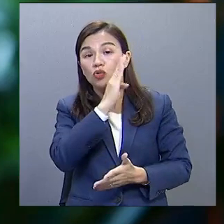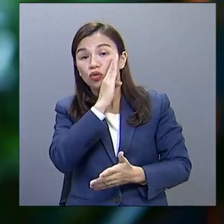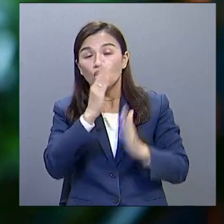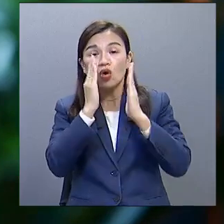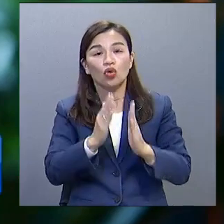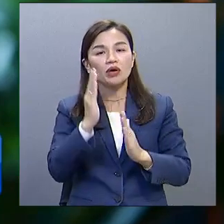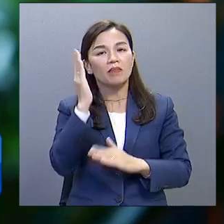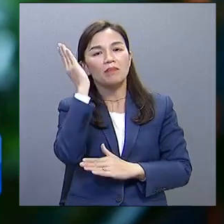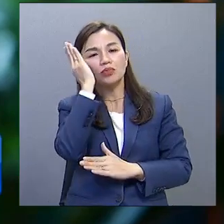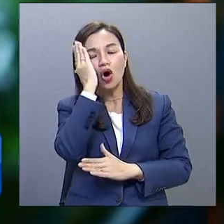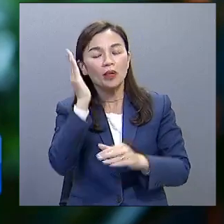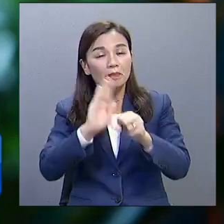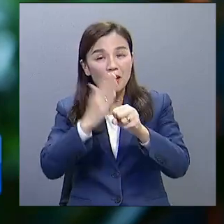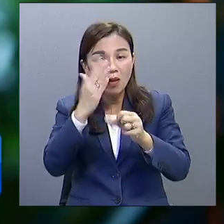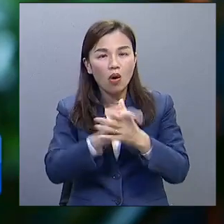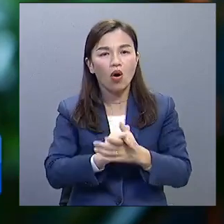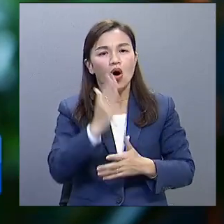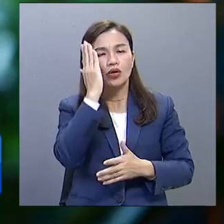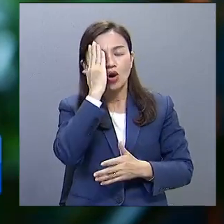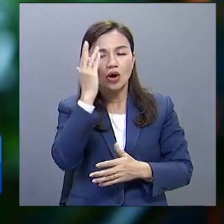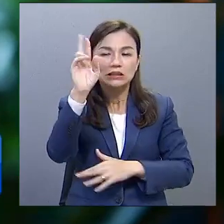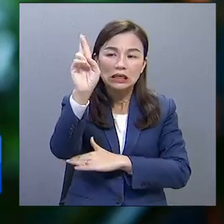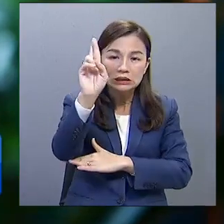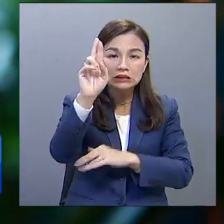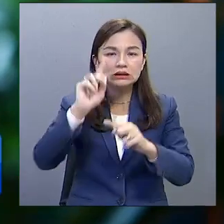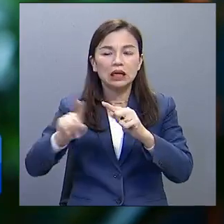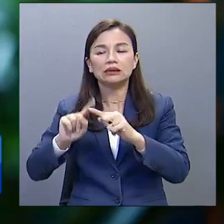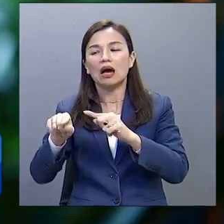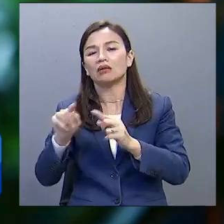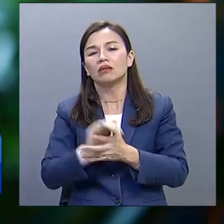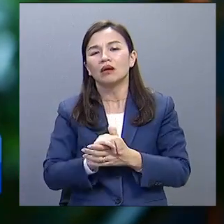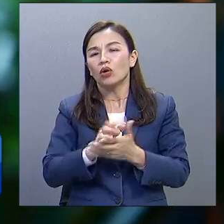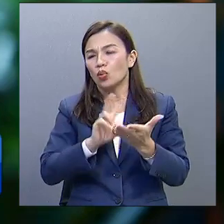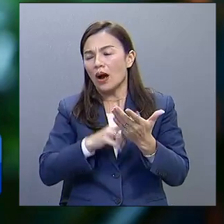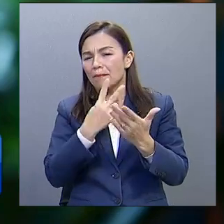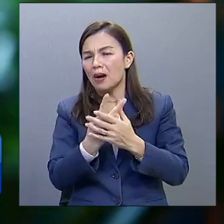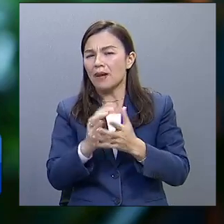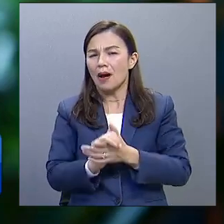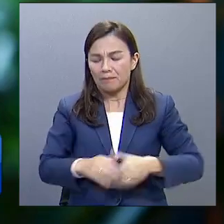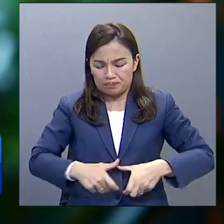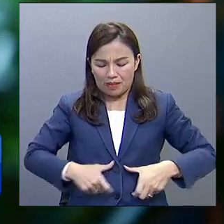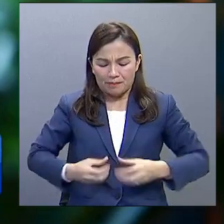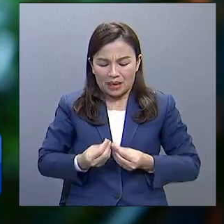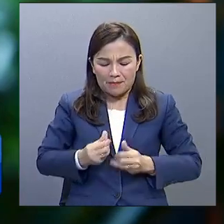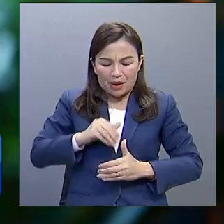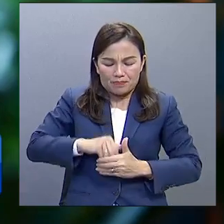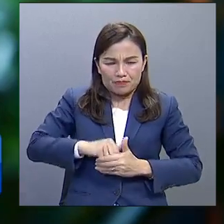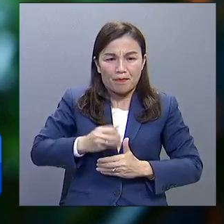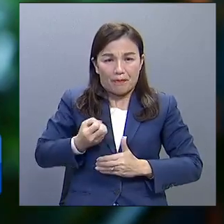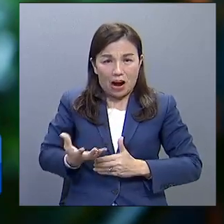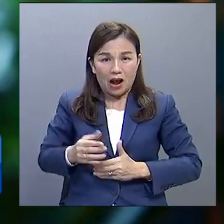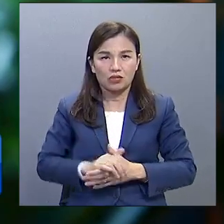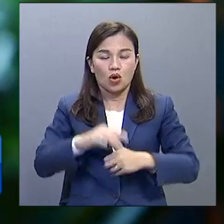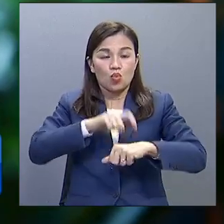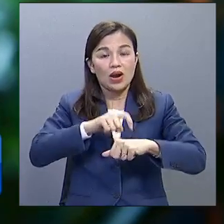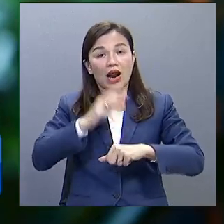ามเนื้อมันจะหลั่งกลางคืนงั้นถ้าคนที่นอนน้อยยังไงก็กล้ามเนื้อไม่ดีแล้วก็ไขมันจะสะสมในช่องท้องเยอะอันนี้การนอนช่วงเวลาที่นอ